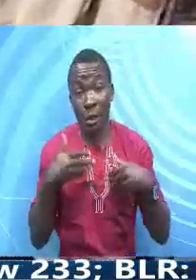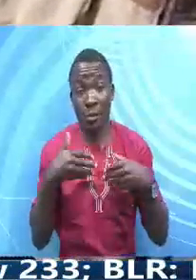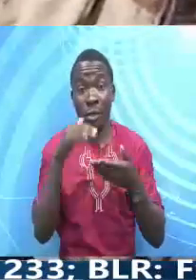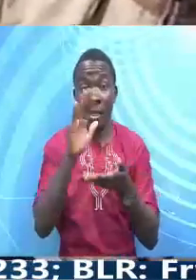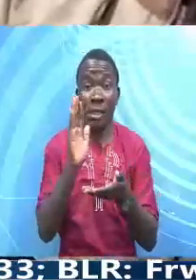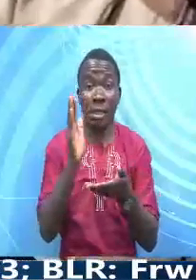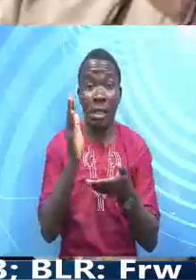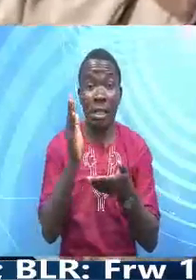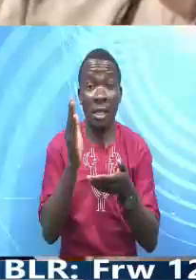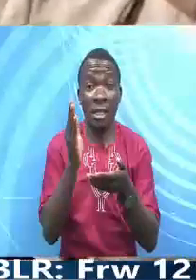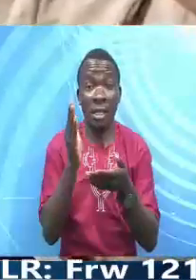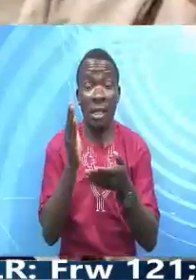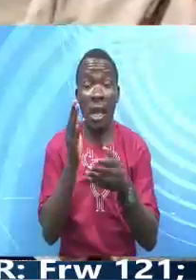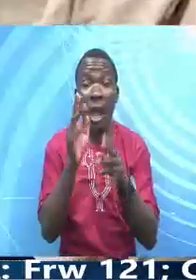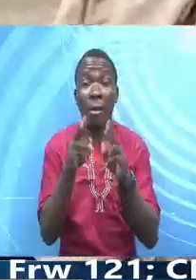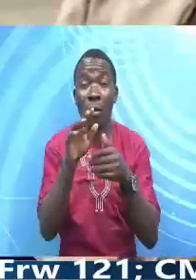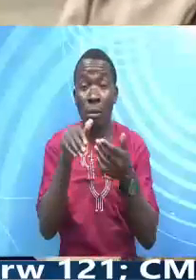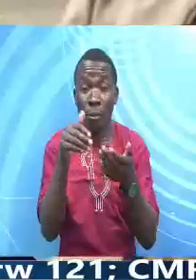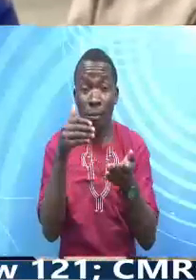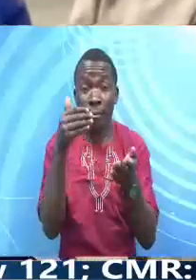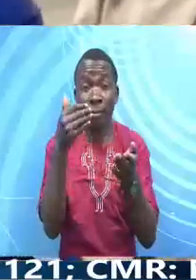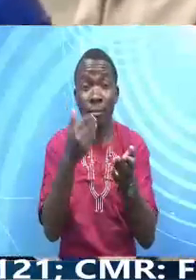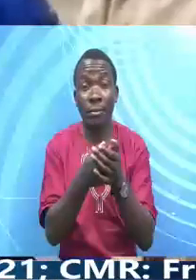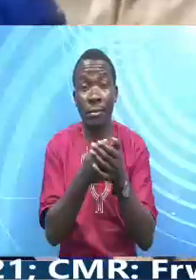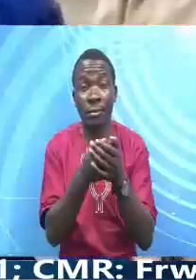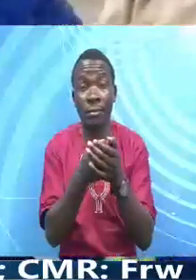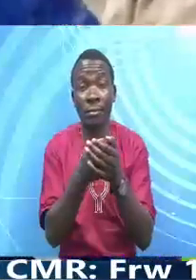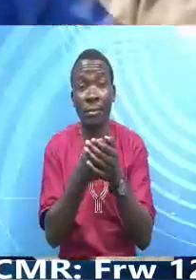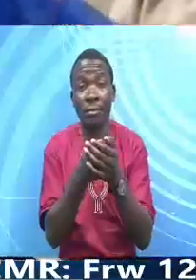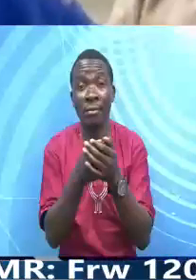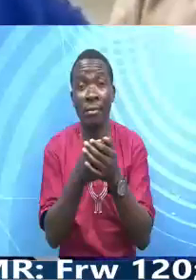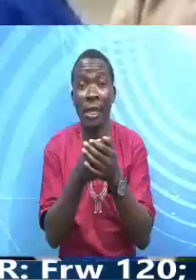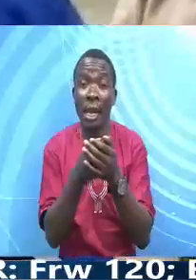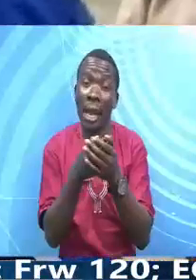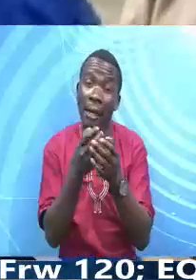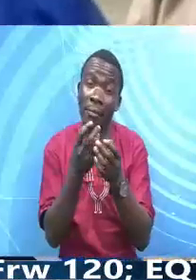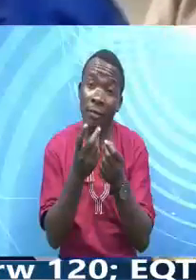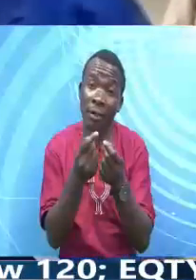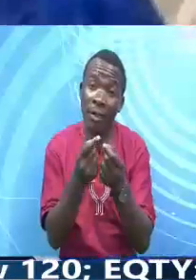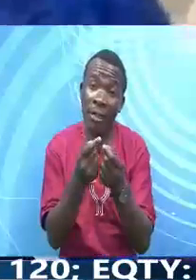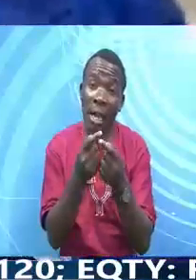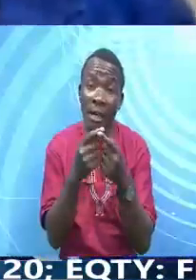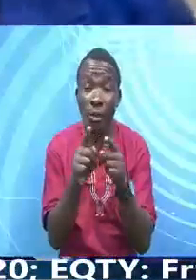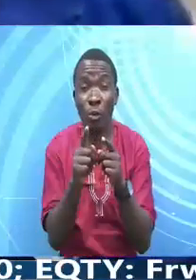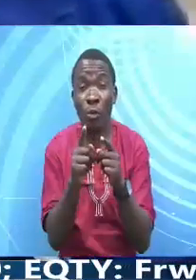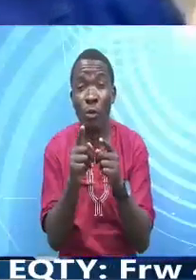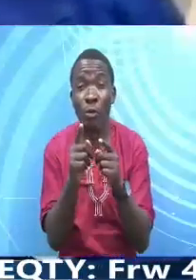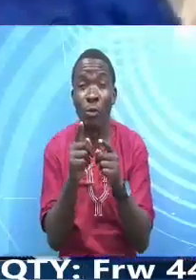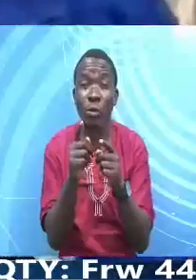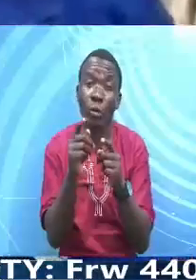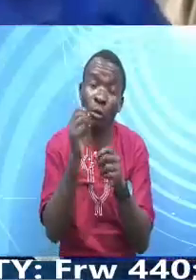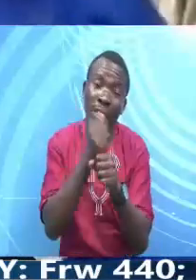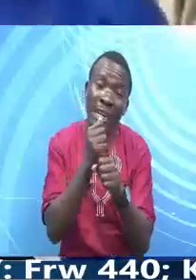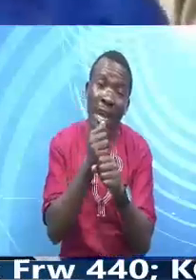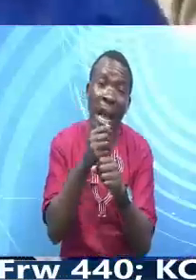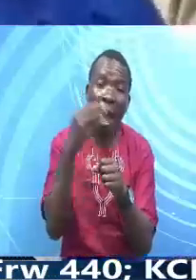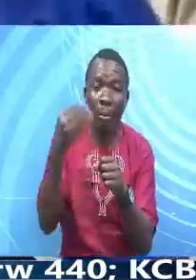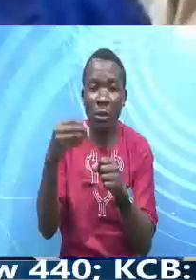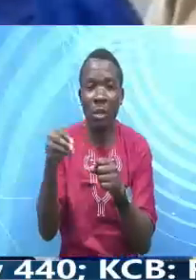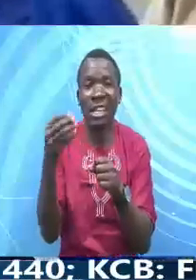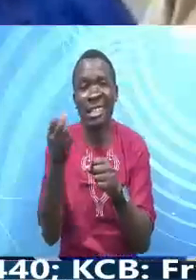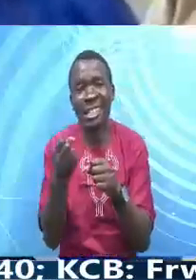Ila sasa si tuko tunatafutia nani pesa yetu ngambo. Tuko tunapanda 5 dolari, sasa wanatia ku 5